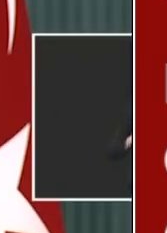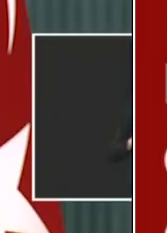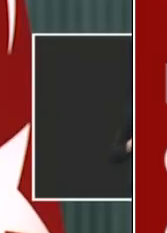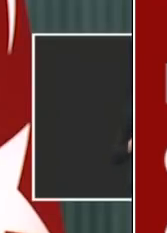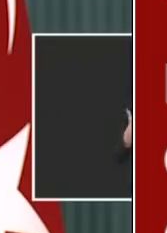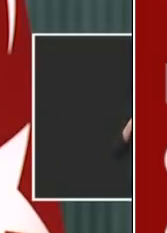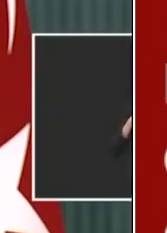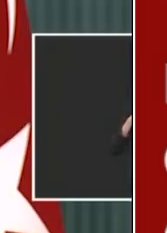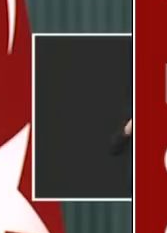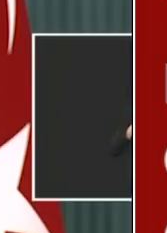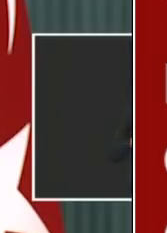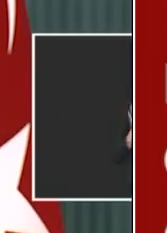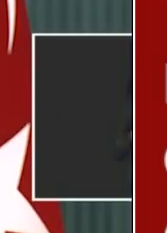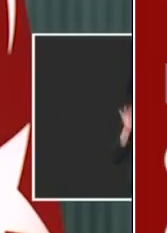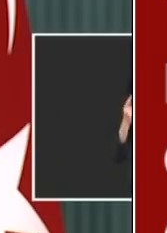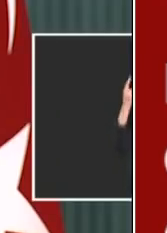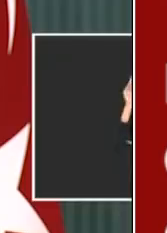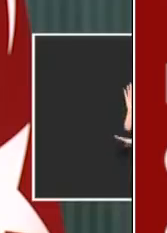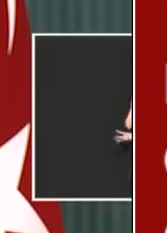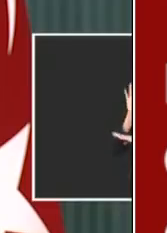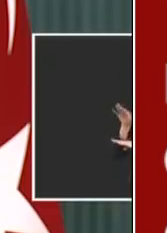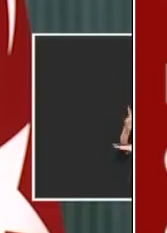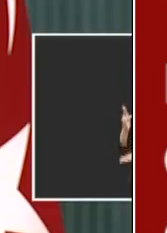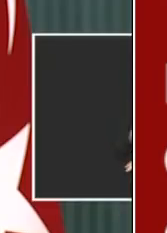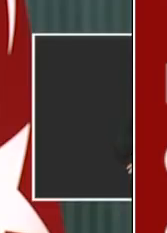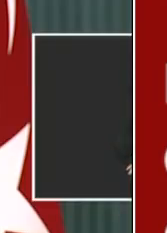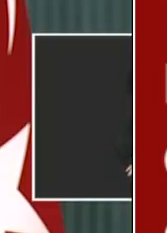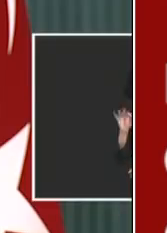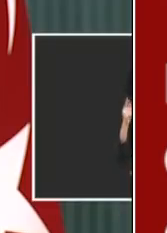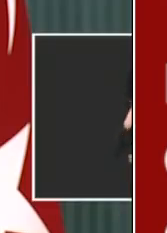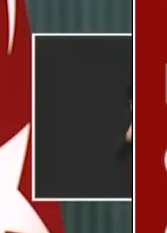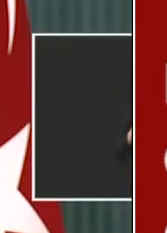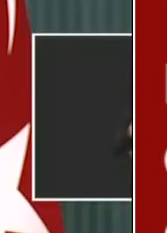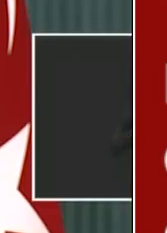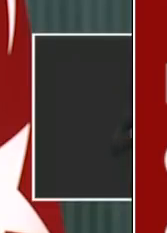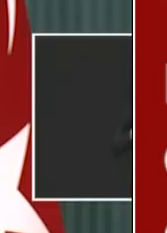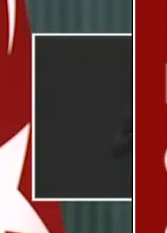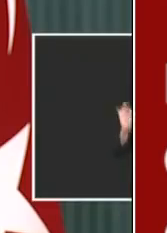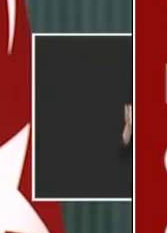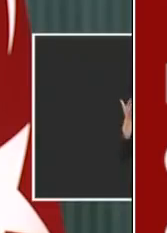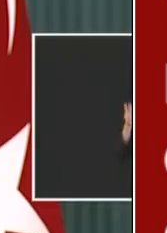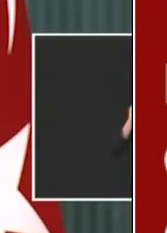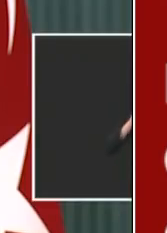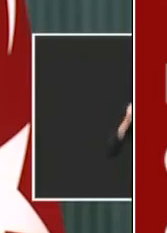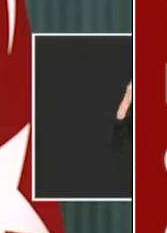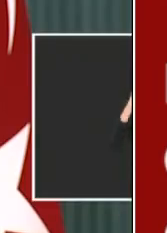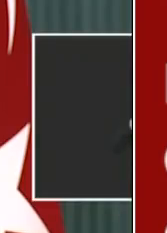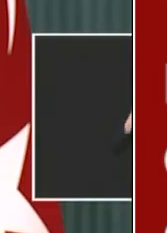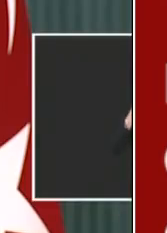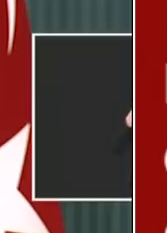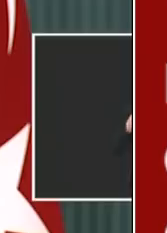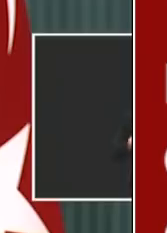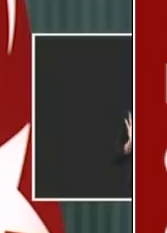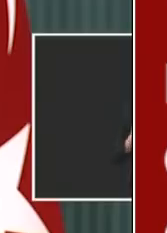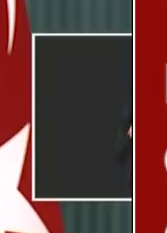kuralsızlık başıboşluk vicdansızlık insafsızlık ve ahlaksızlık demek